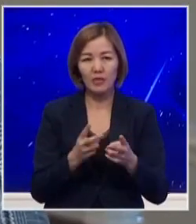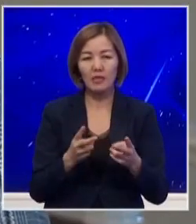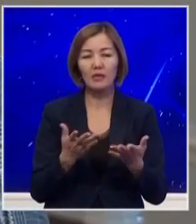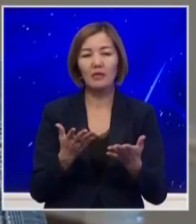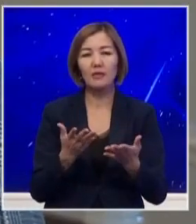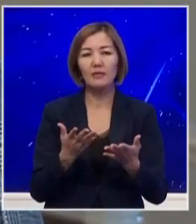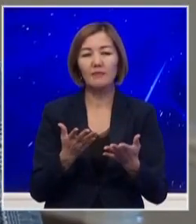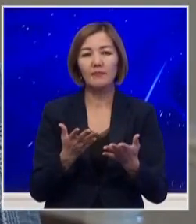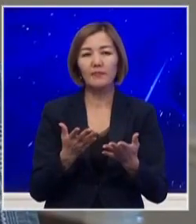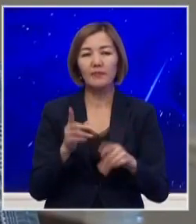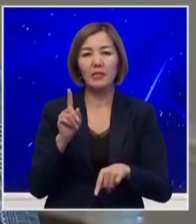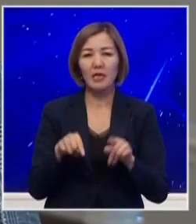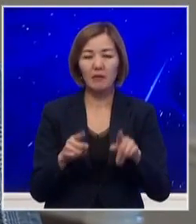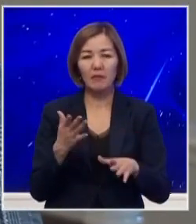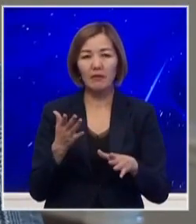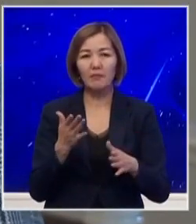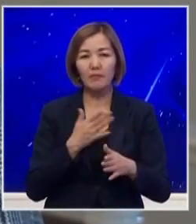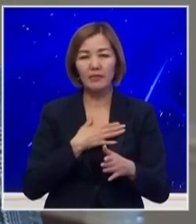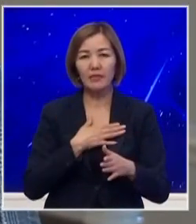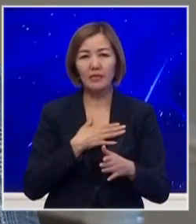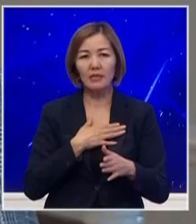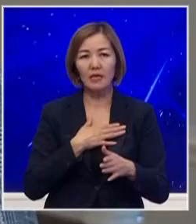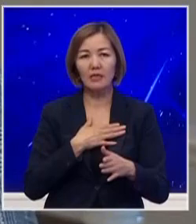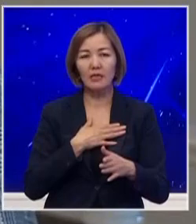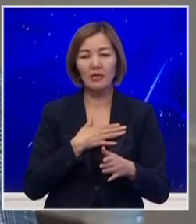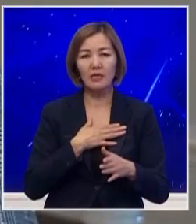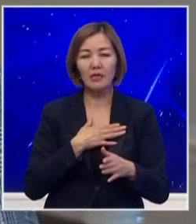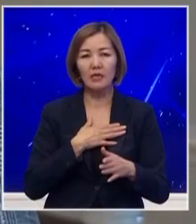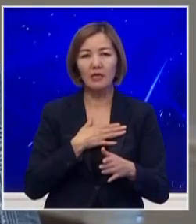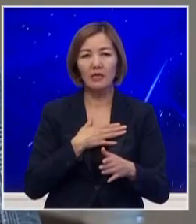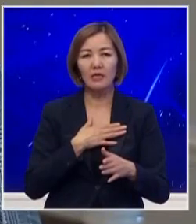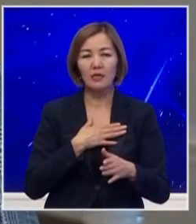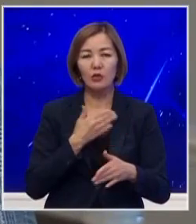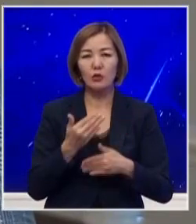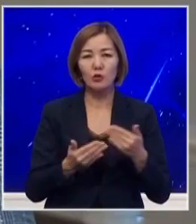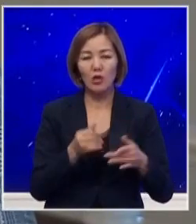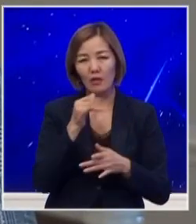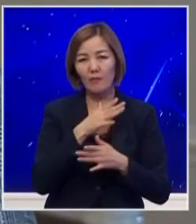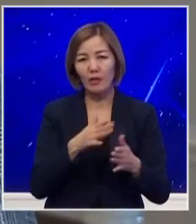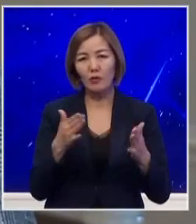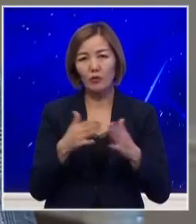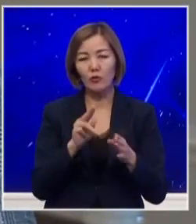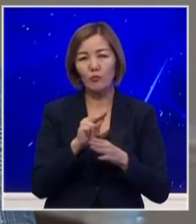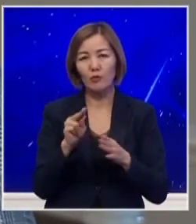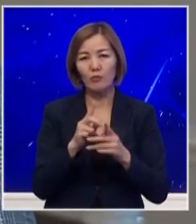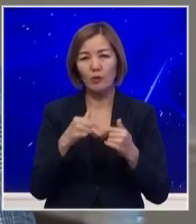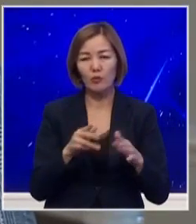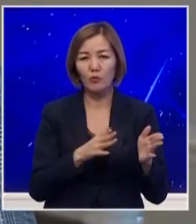қатар кейбір біздің сыртқа шығамайтын балаларымыз бар, соларға үйде білім беру жүйесін